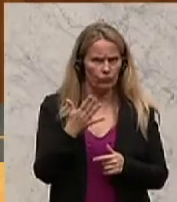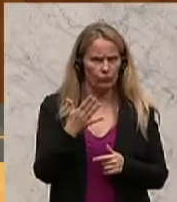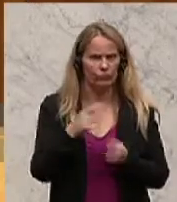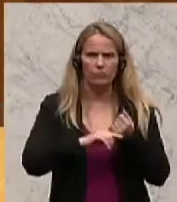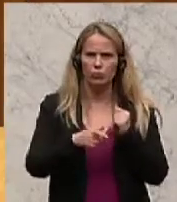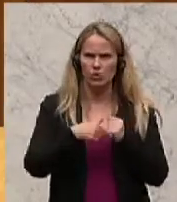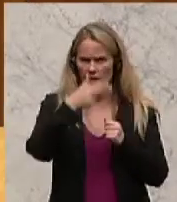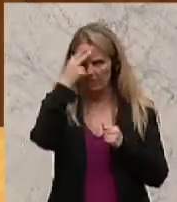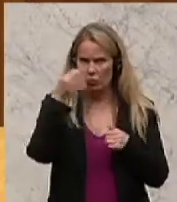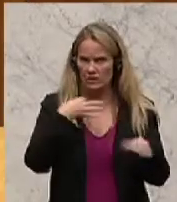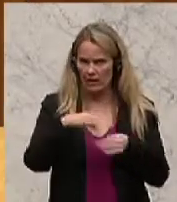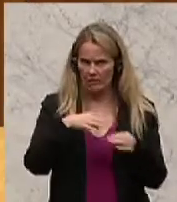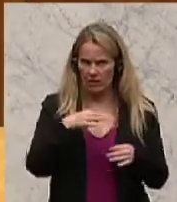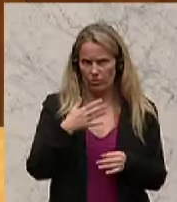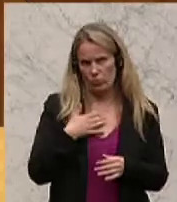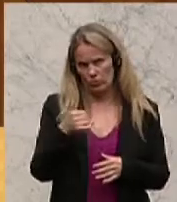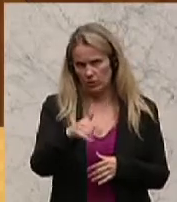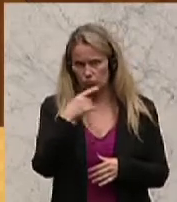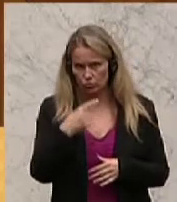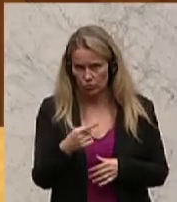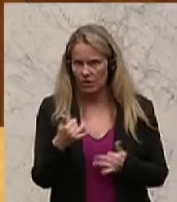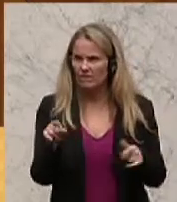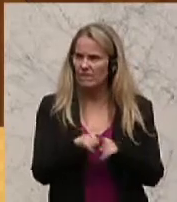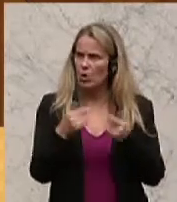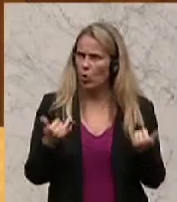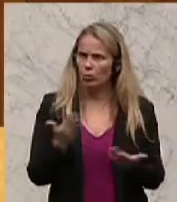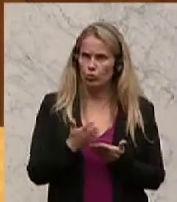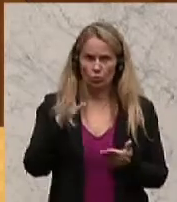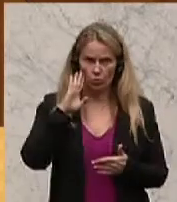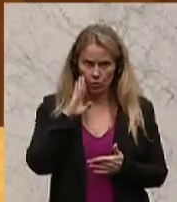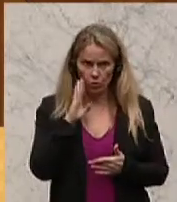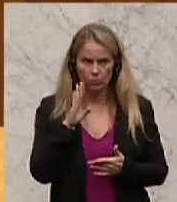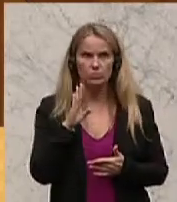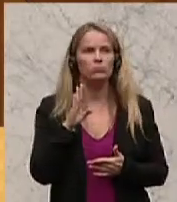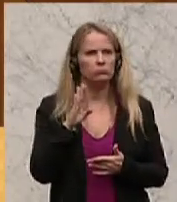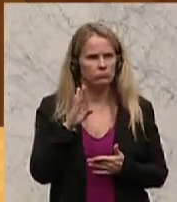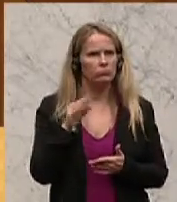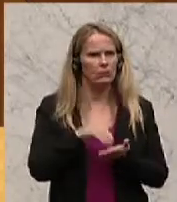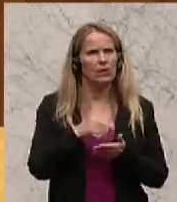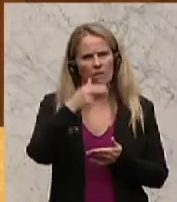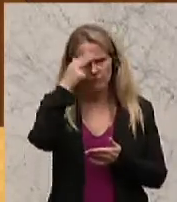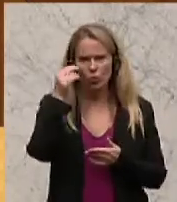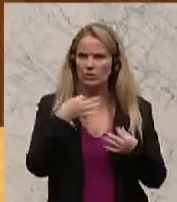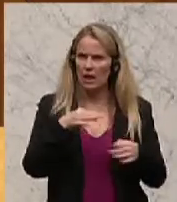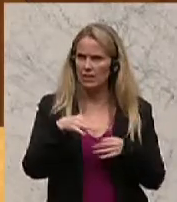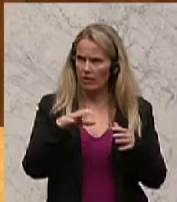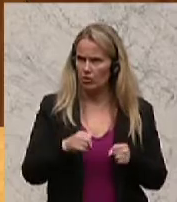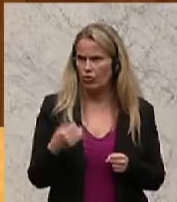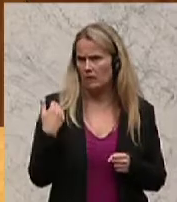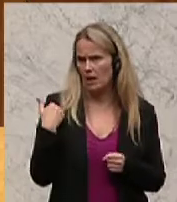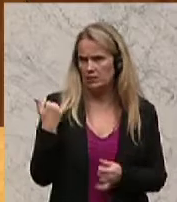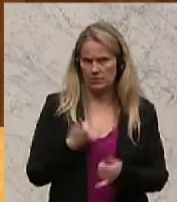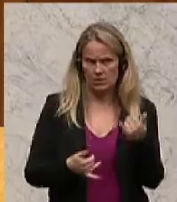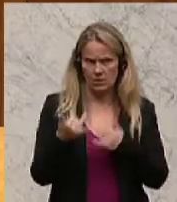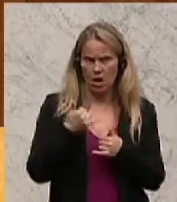Stellungnahme abgeben. Und wie wir heute schon gehört haben, verzeichnet ja die Volksanwaltschaft im letzten Jahr die